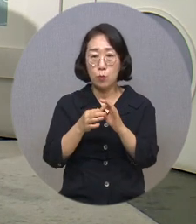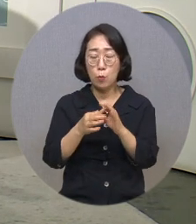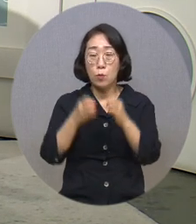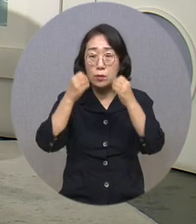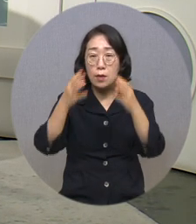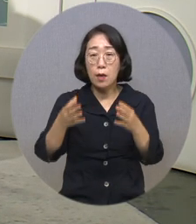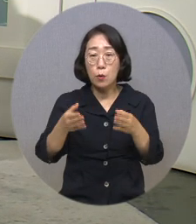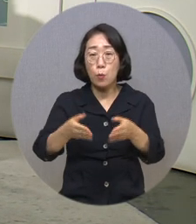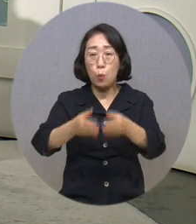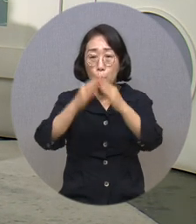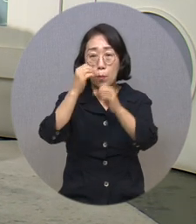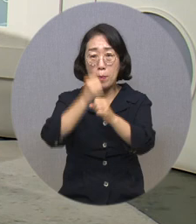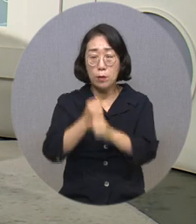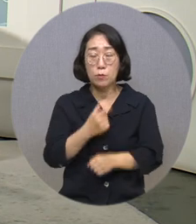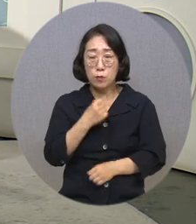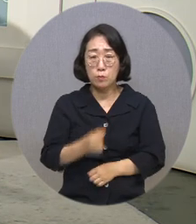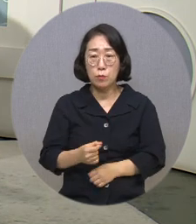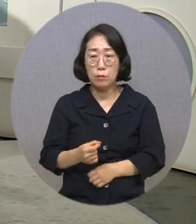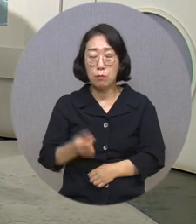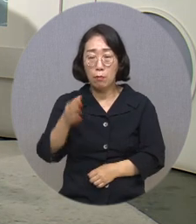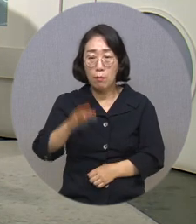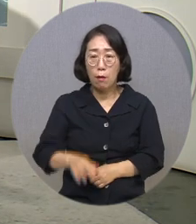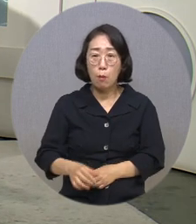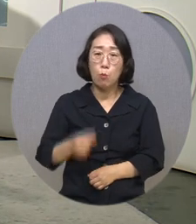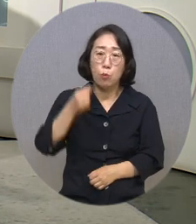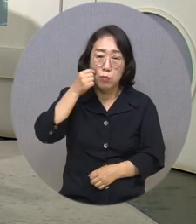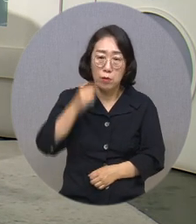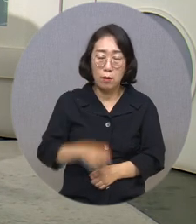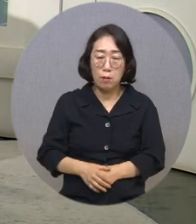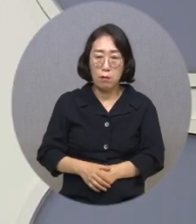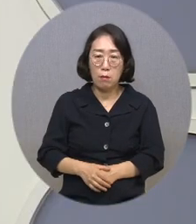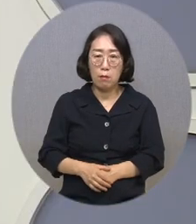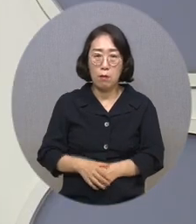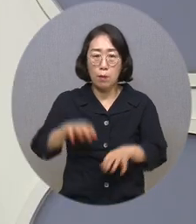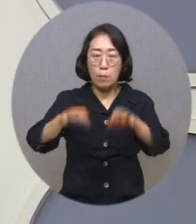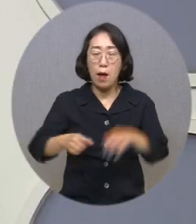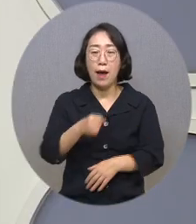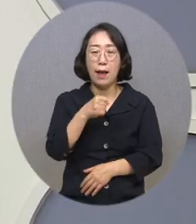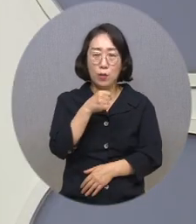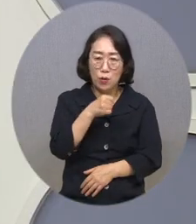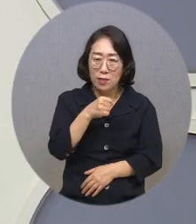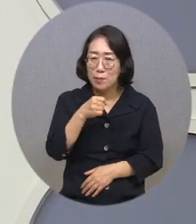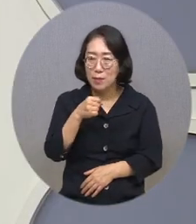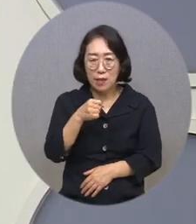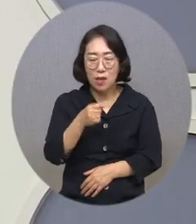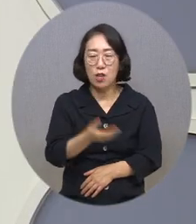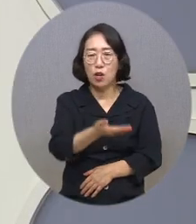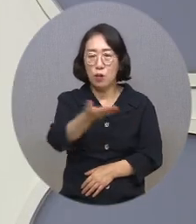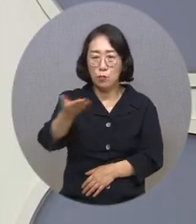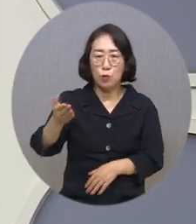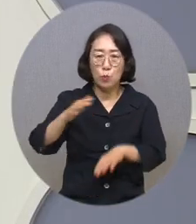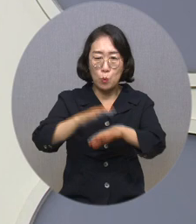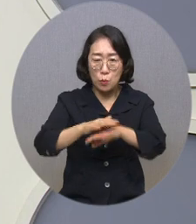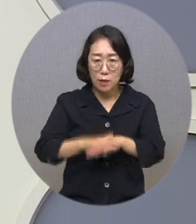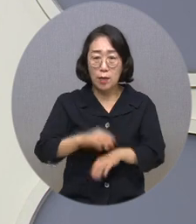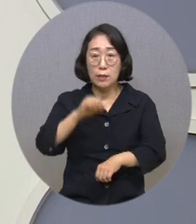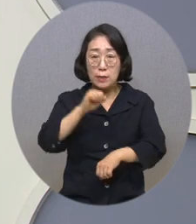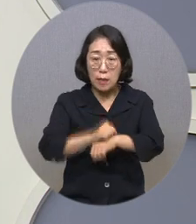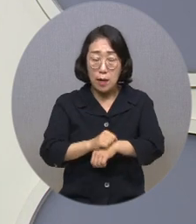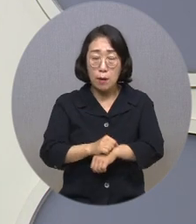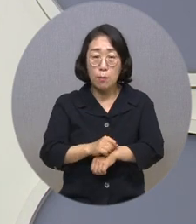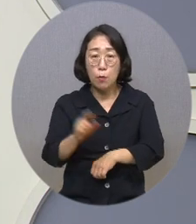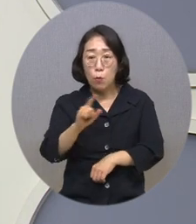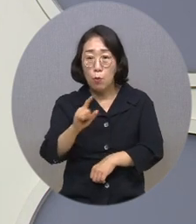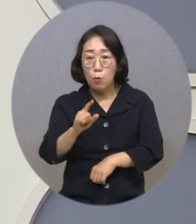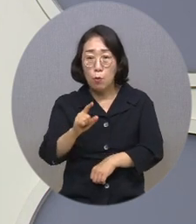그리고 이장님이 돌아다니면서 마이크를 잡고 안녕하십니까 오늘 뭐 쌀농사는 잘 됐는지 모르겠는지 뭐 이제 이런